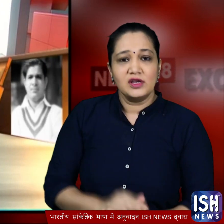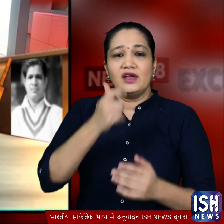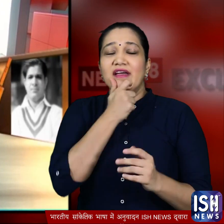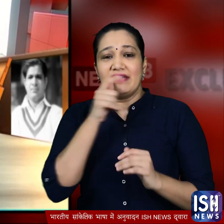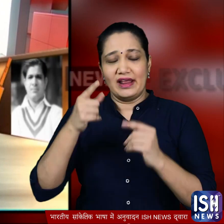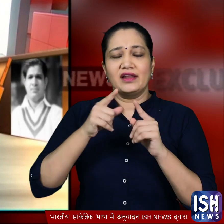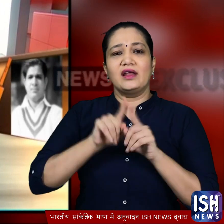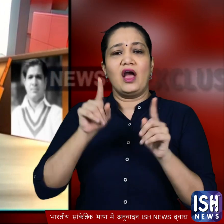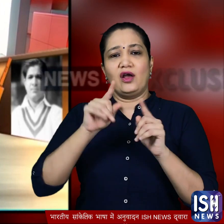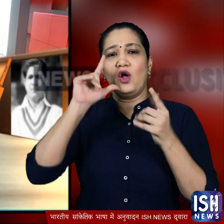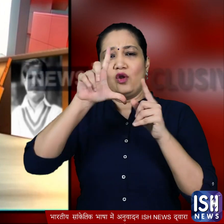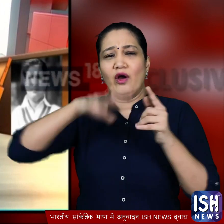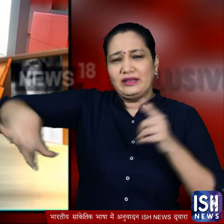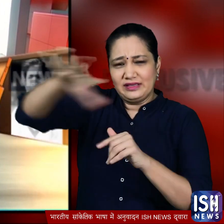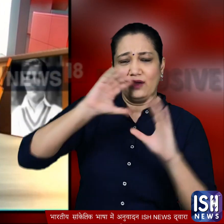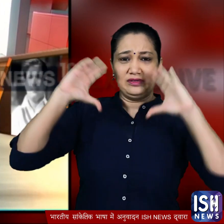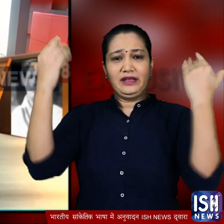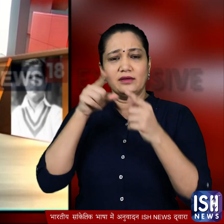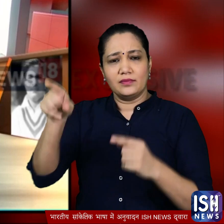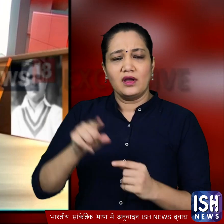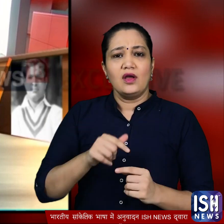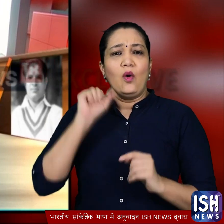के खिलाफ लॉर्ड्स में अपने करियर का